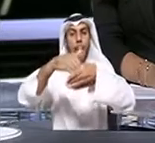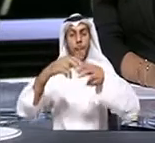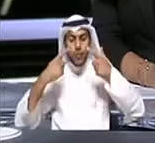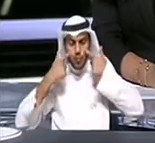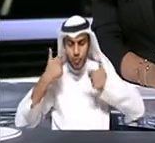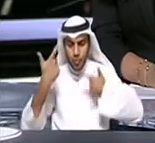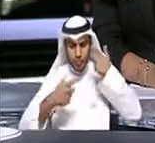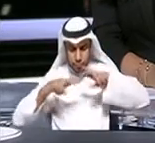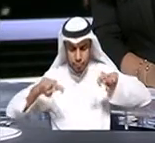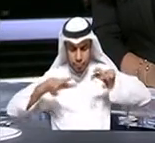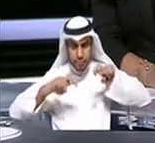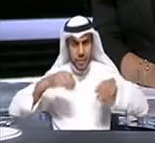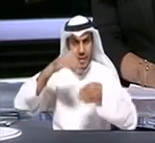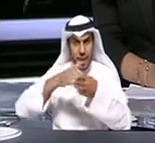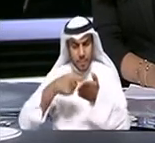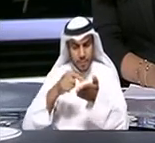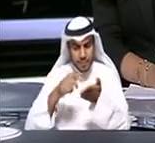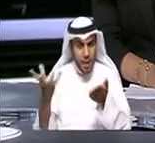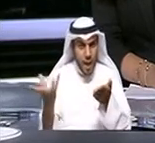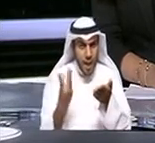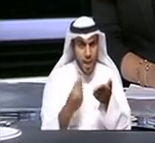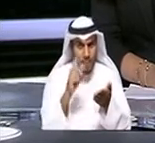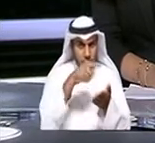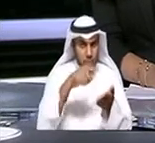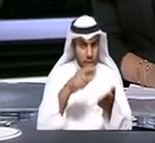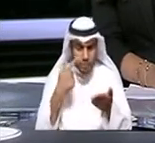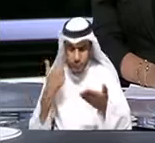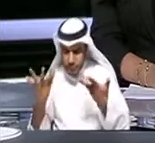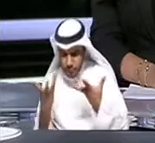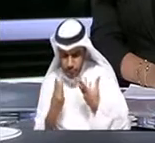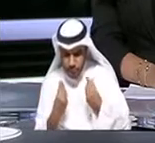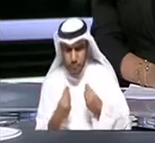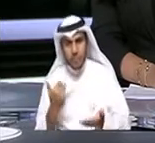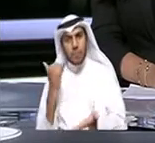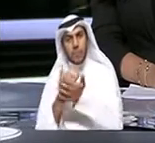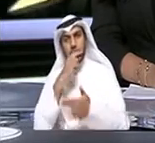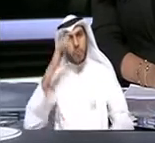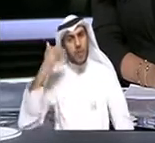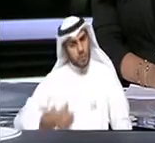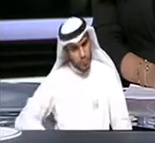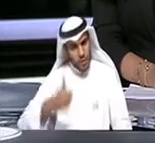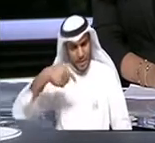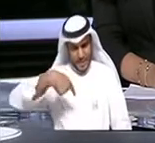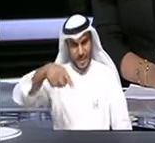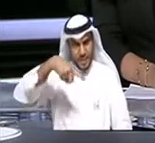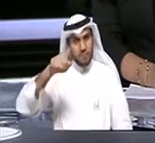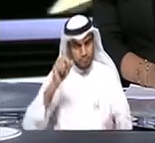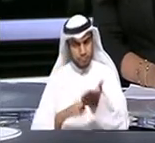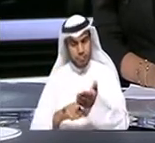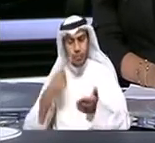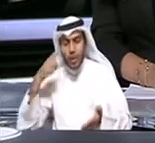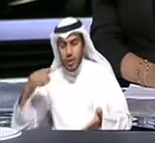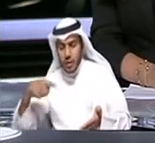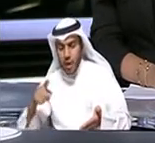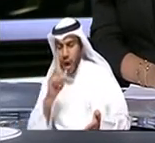الاقتراع وإغلاقه والتدقيق على هوية الناخب ومساعدة الناخبين في التصويت واعتماد الأصوات الصحيحة واستبعاد